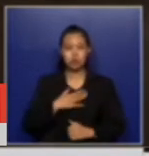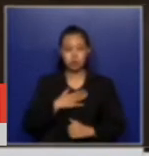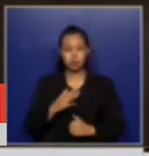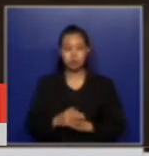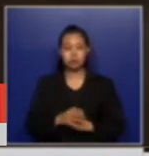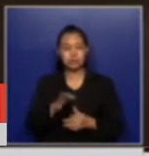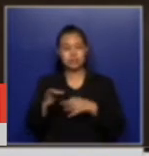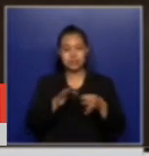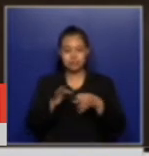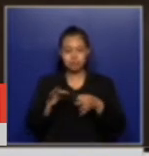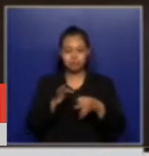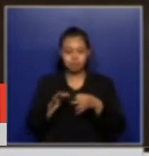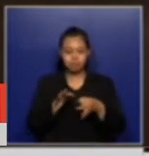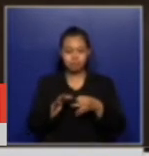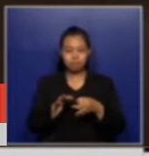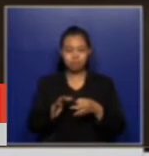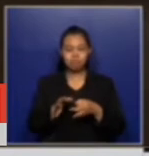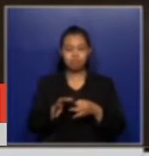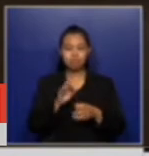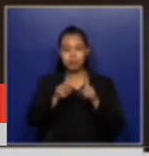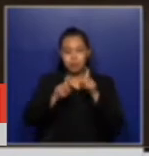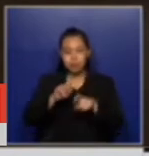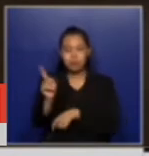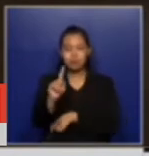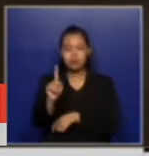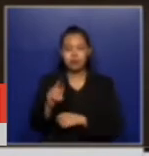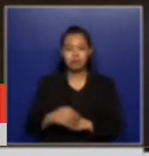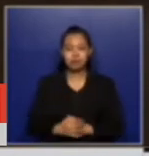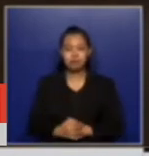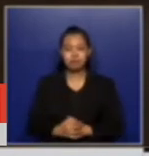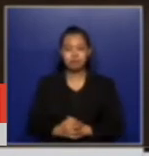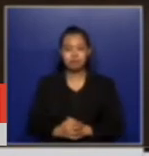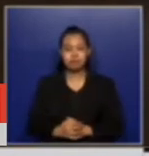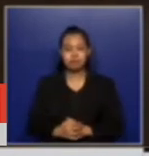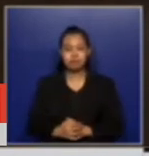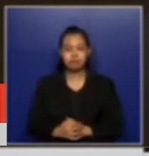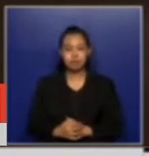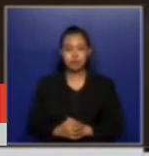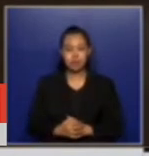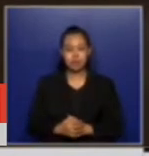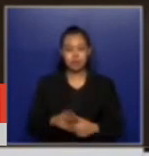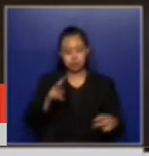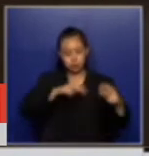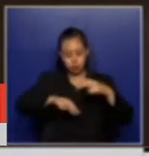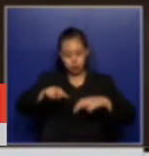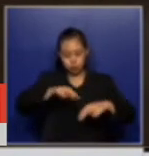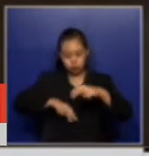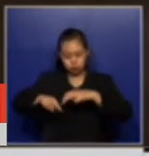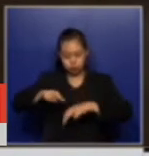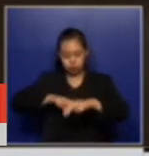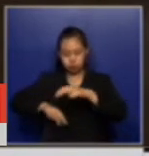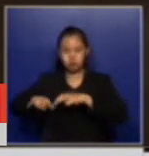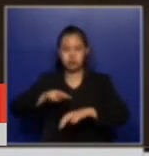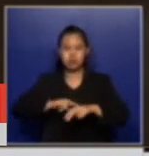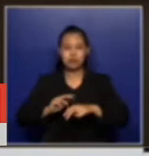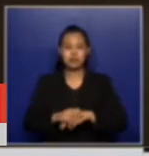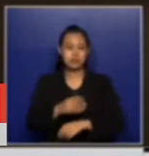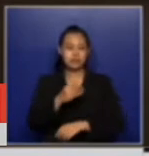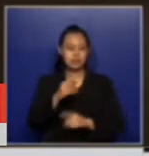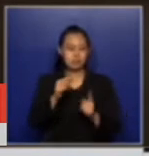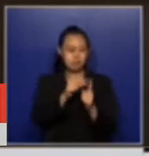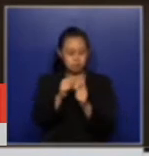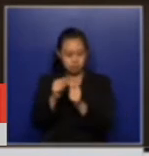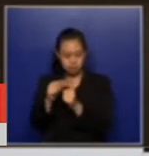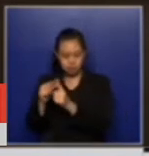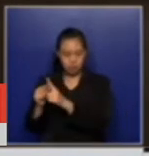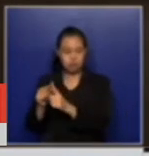ายต่อไปผมได้พยายามได้ตรวจสอบทุกคำพูดที่ท่านนายกรัฐมนตรีได้กรุณา